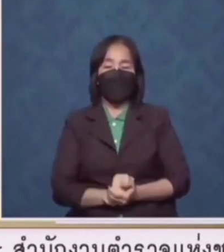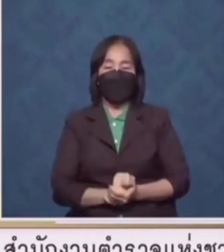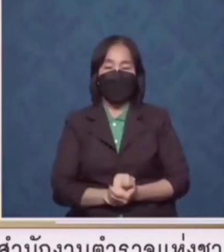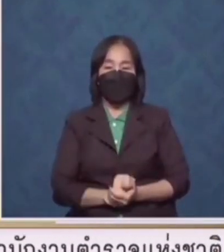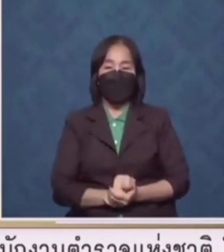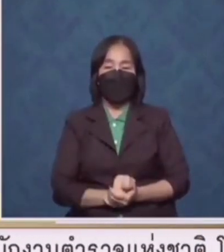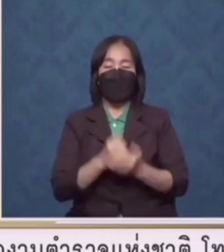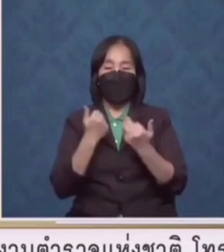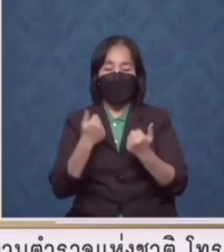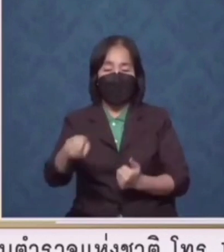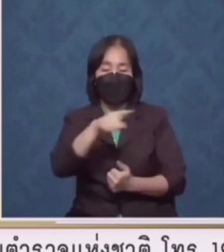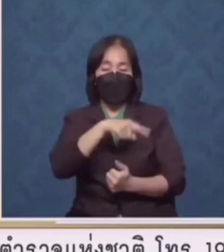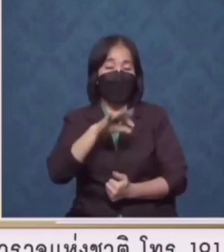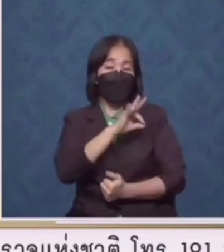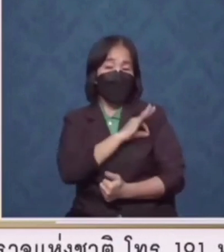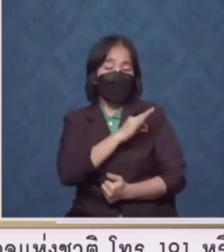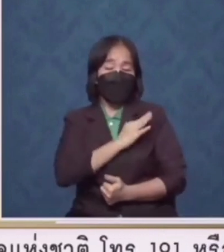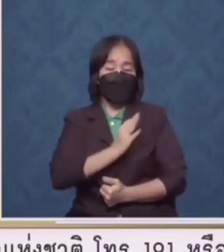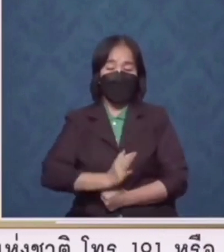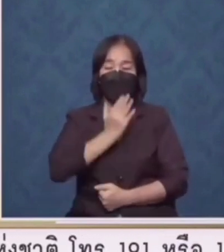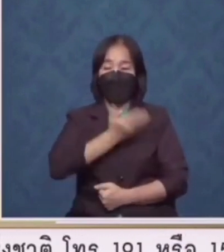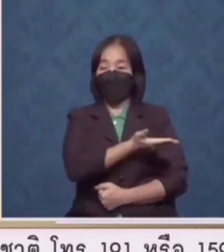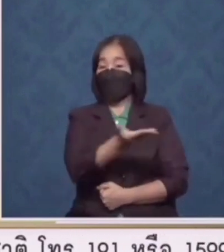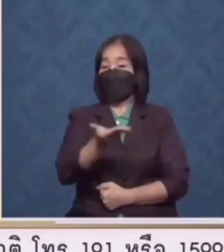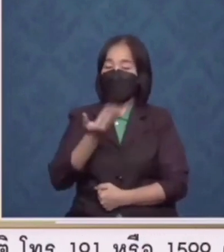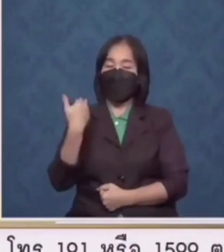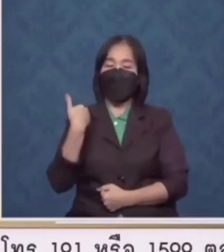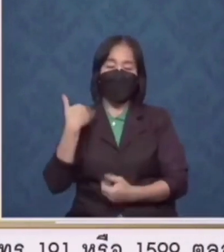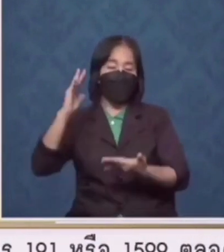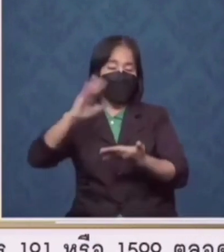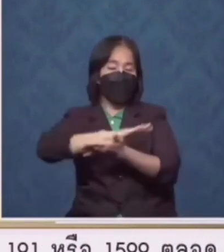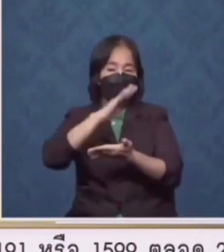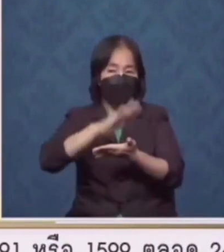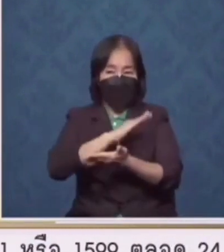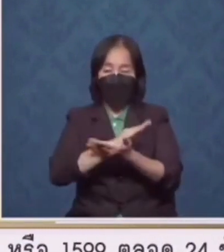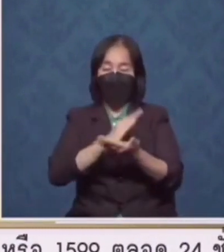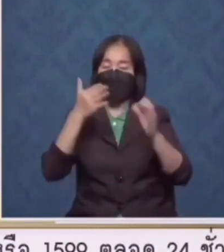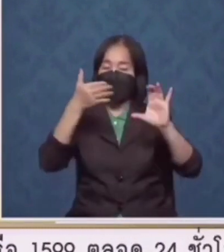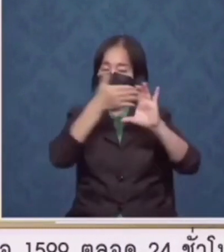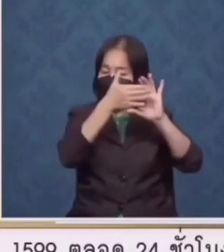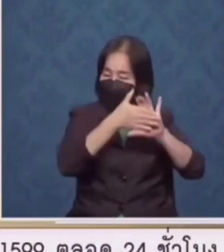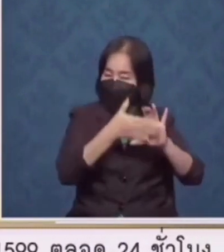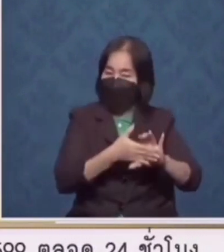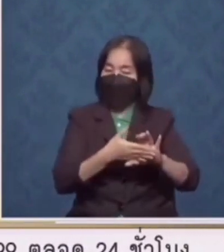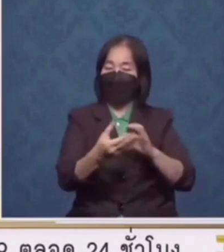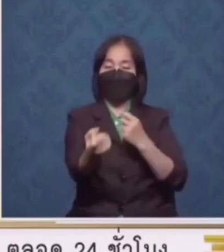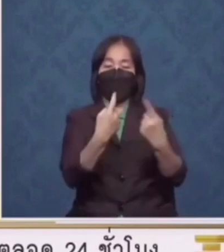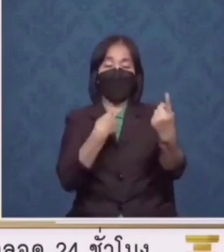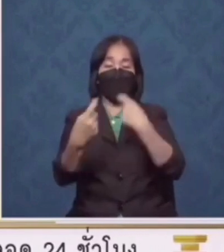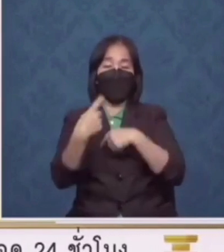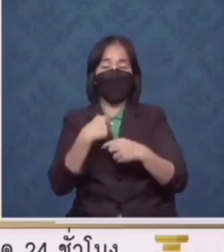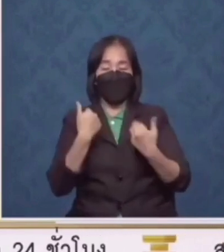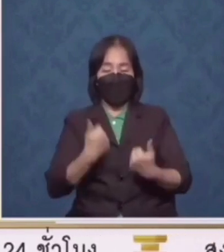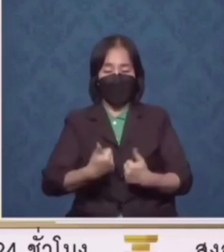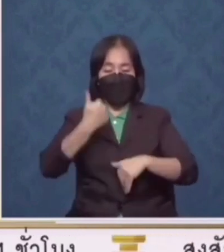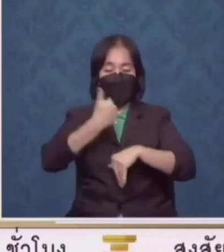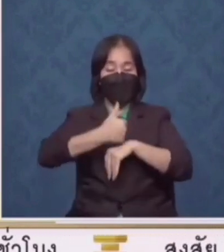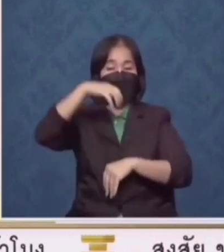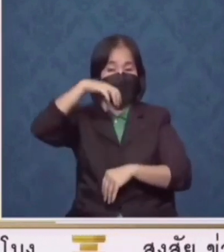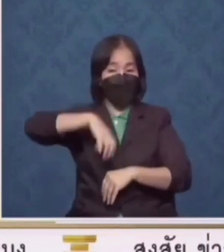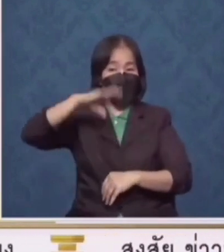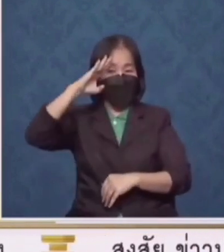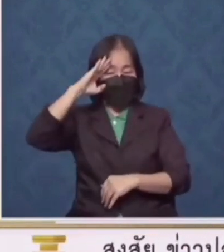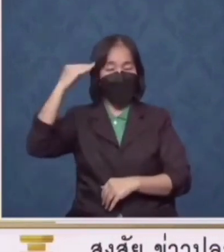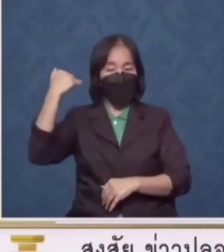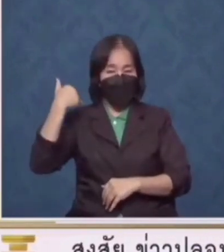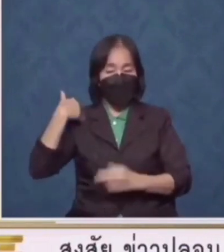สมาชิผู้ทงเกียด่านได้นำเอกสารมาพี่ปรายนั้นหน่วย กองทพก็ไดตรจสอบเบื้องต้น